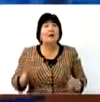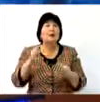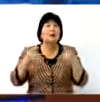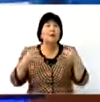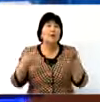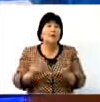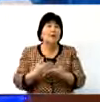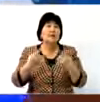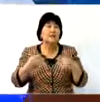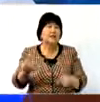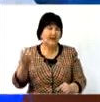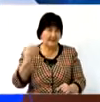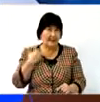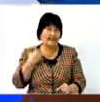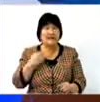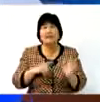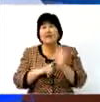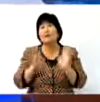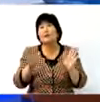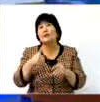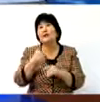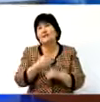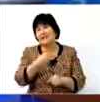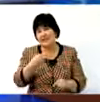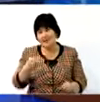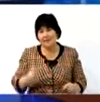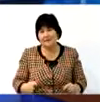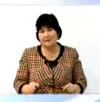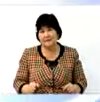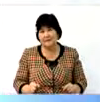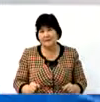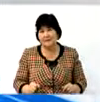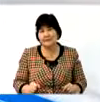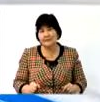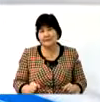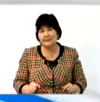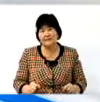прямом эфире новости телеканала «Кызылорда». Вначале коротко о главных темах.